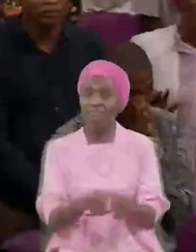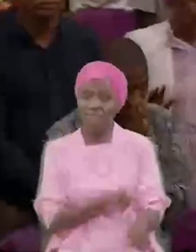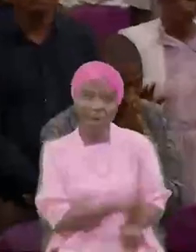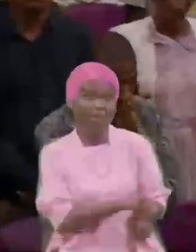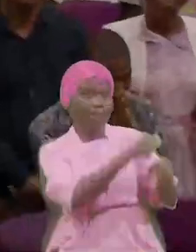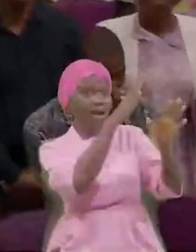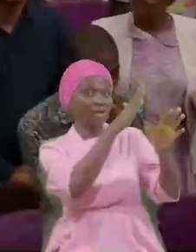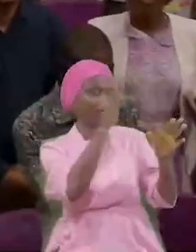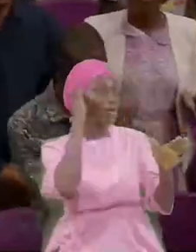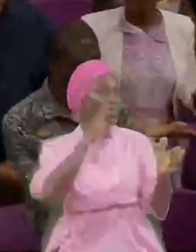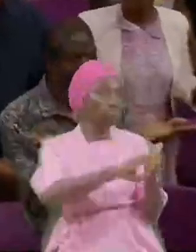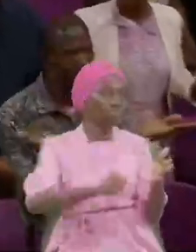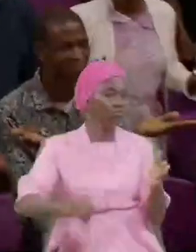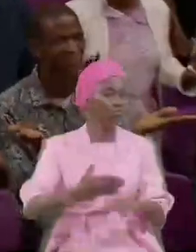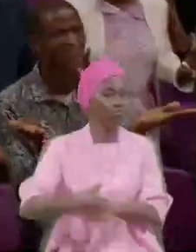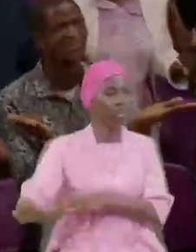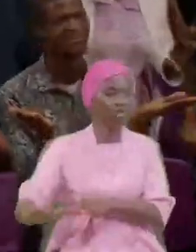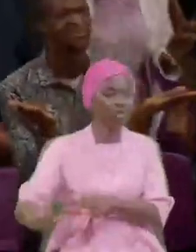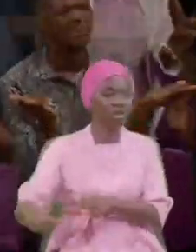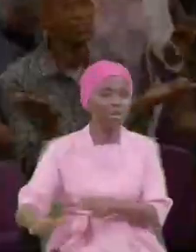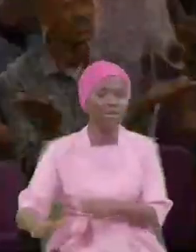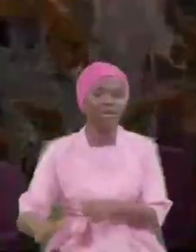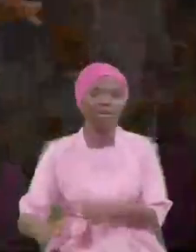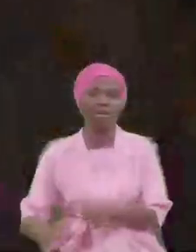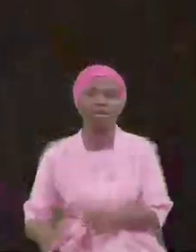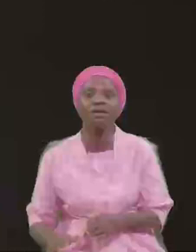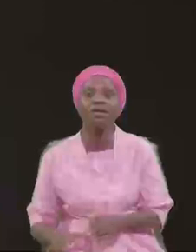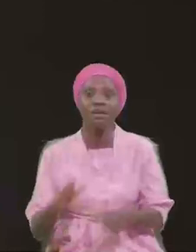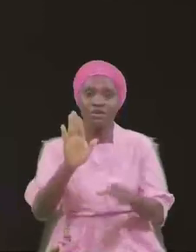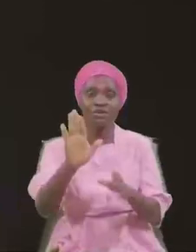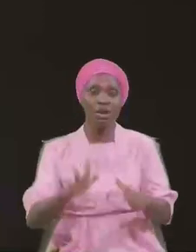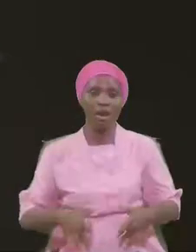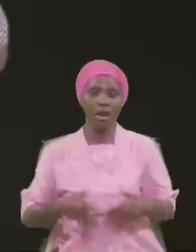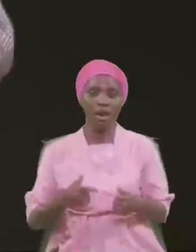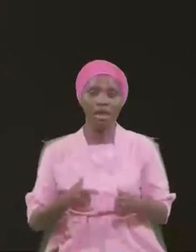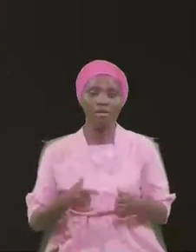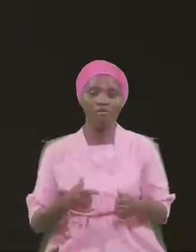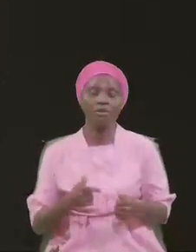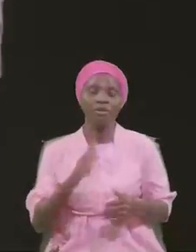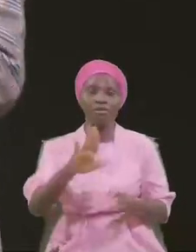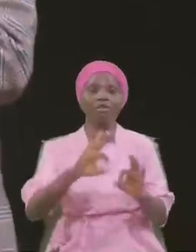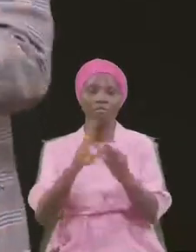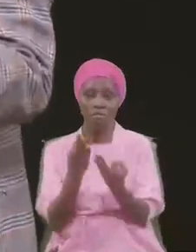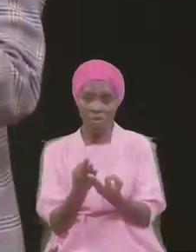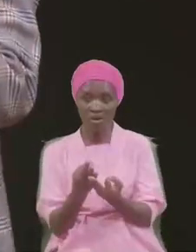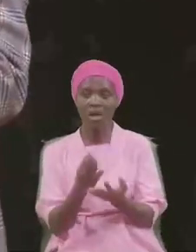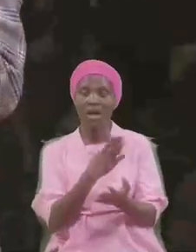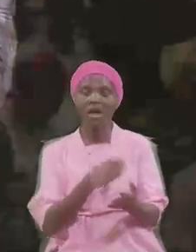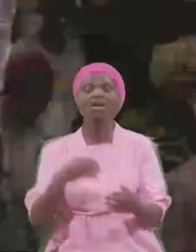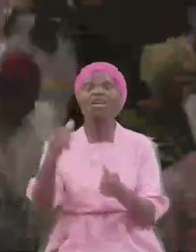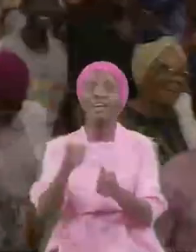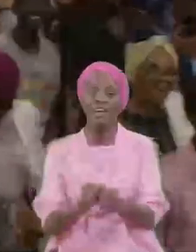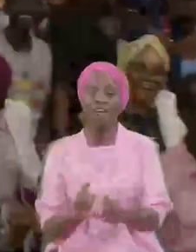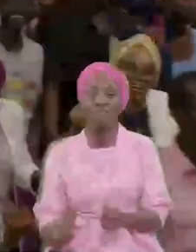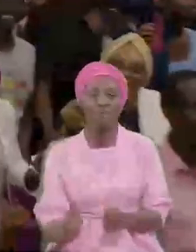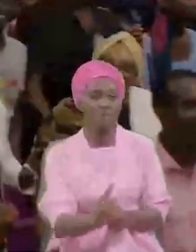montagne se déplacera de votre vie, de votre famille et de